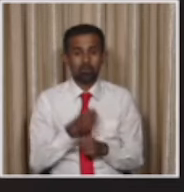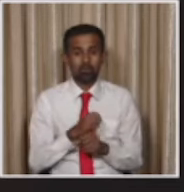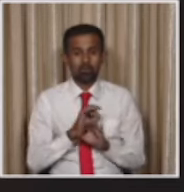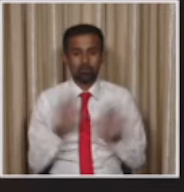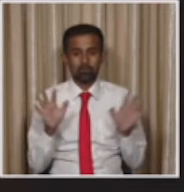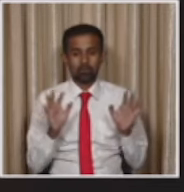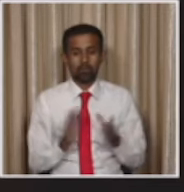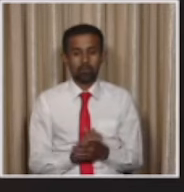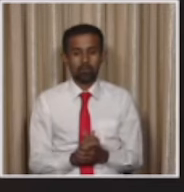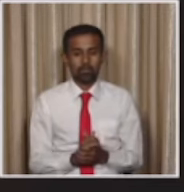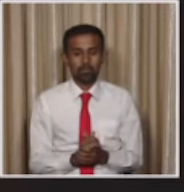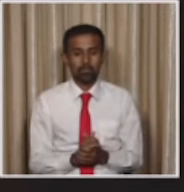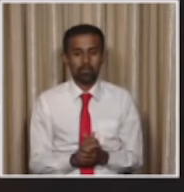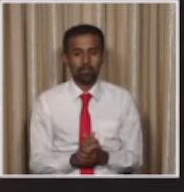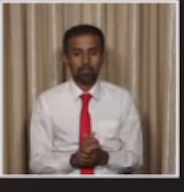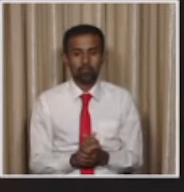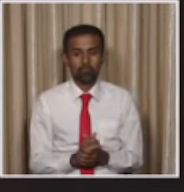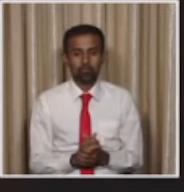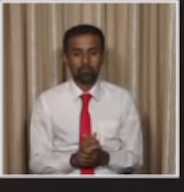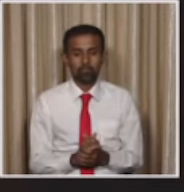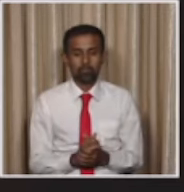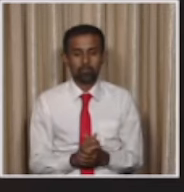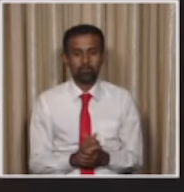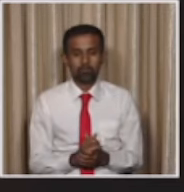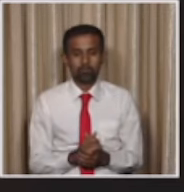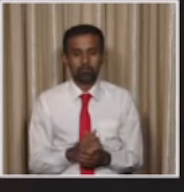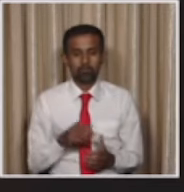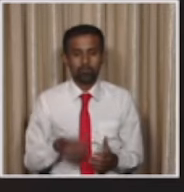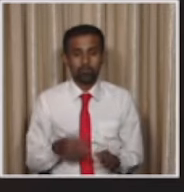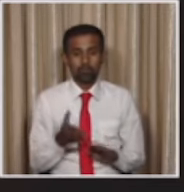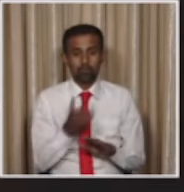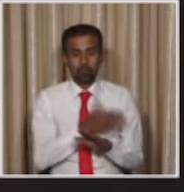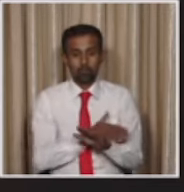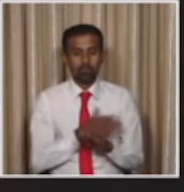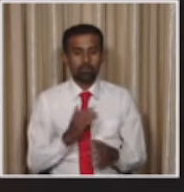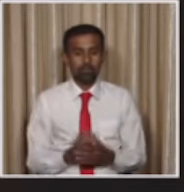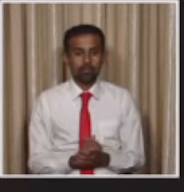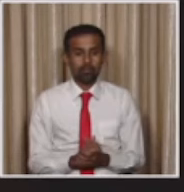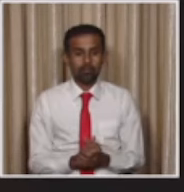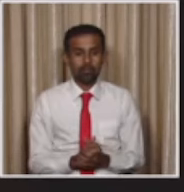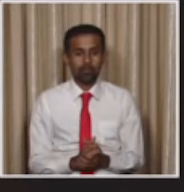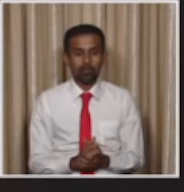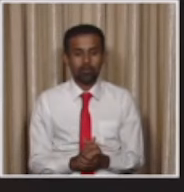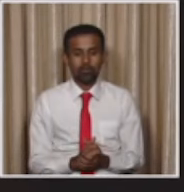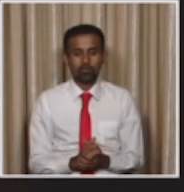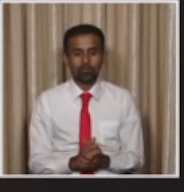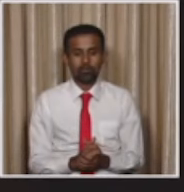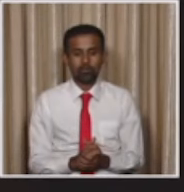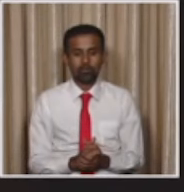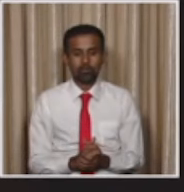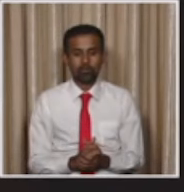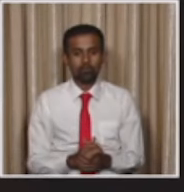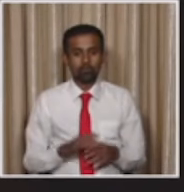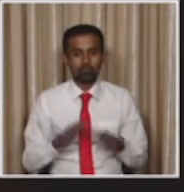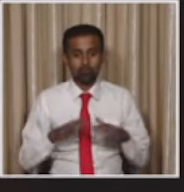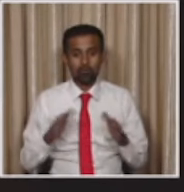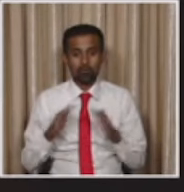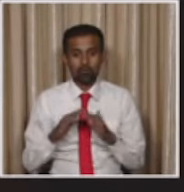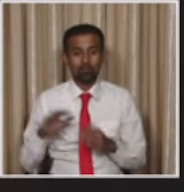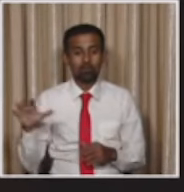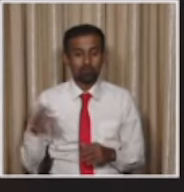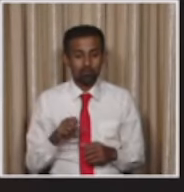මගින් එළි දක්වන තුරු ඊට කලින් මේ ව්‍යාපාරික සතුව තිබිච්චේ අන්තිම දේපල සොච්චමත්